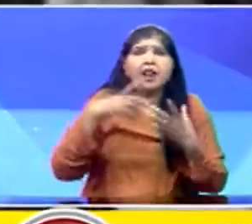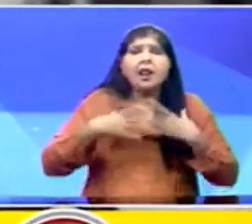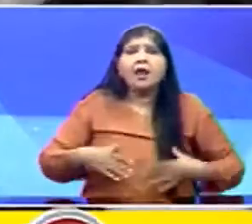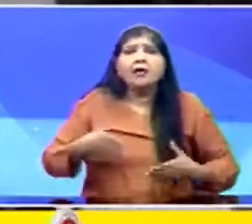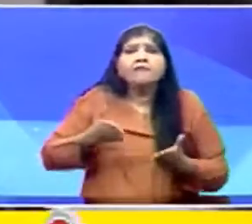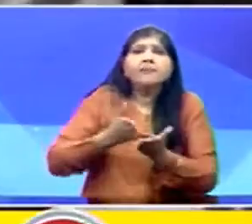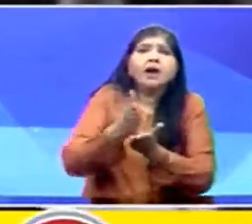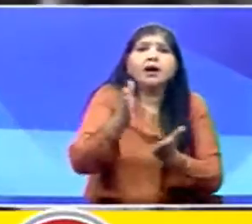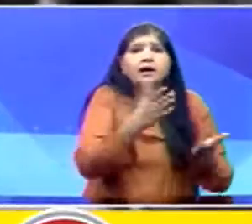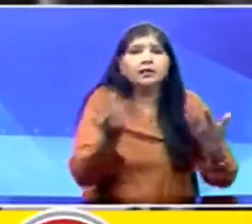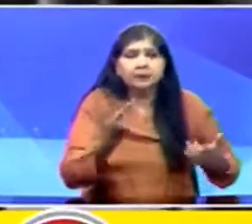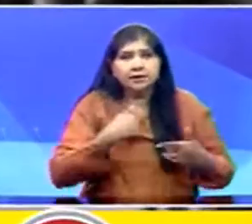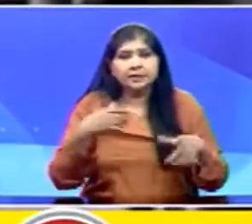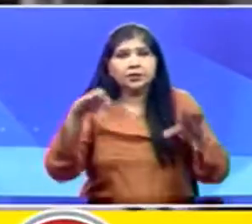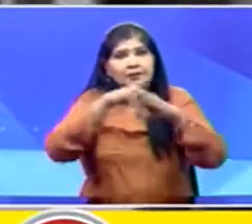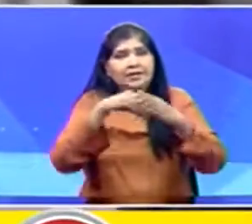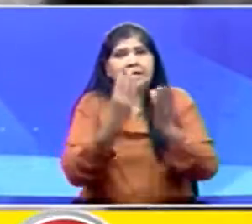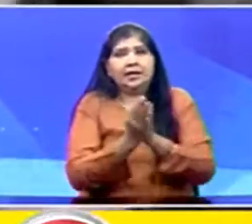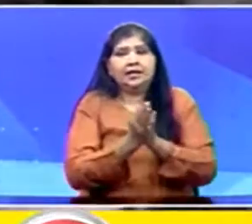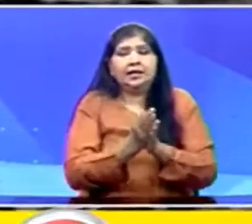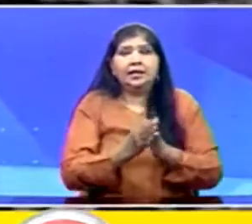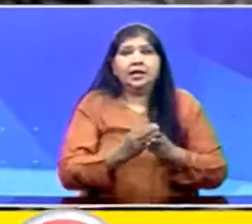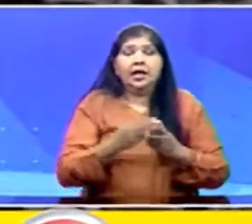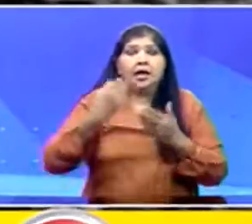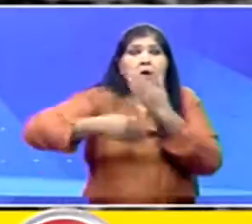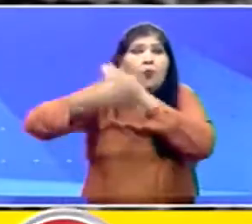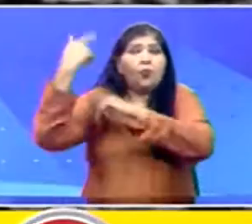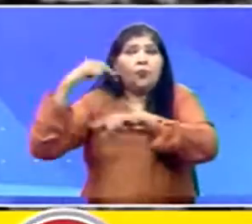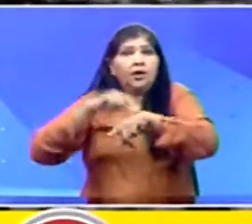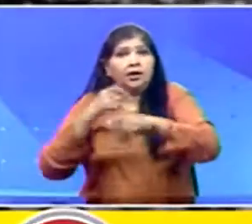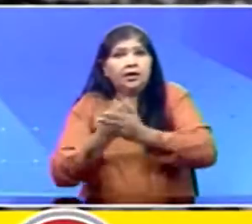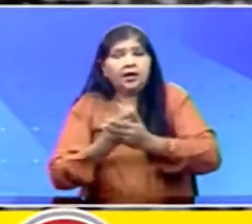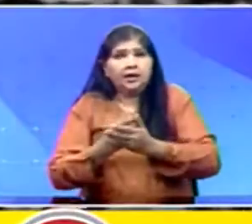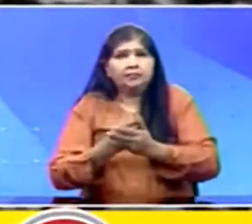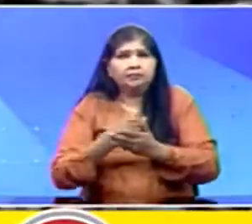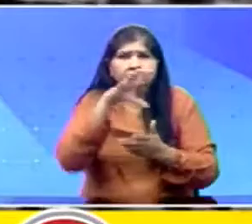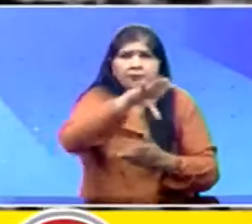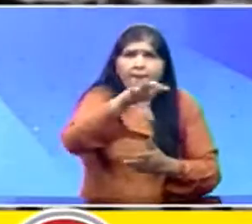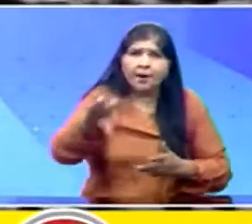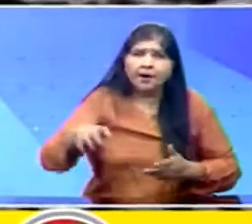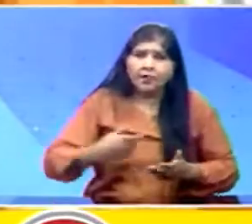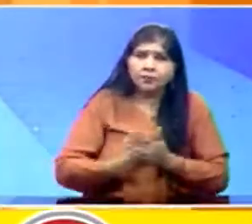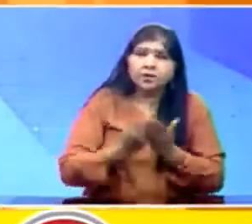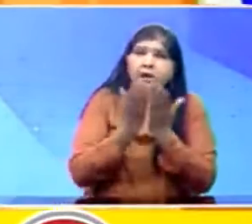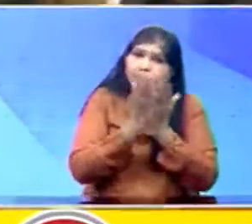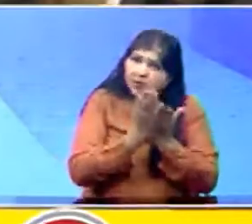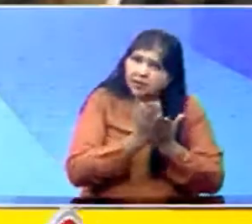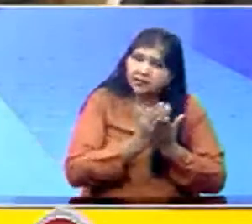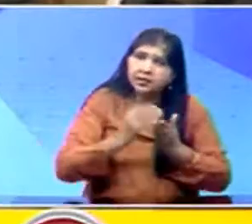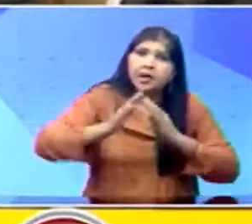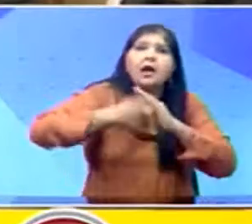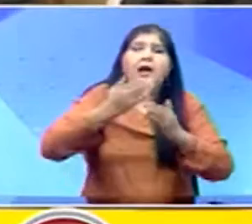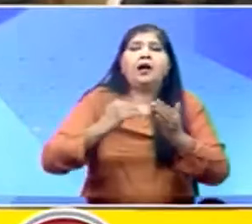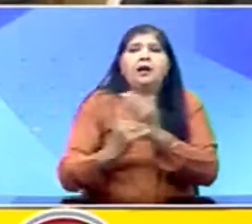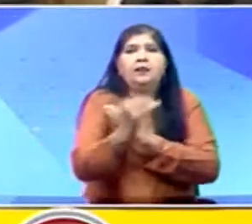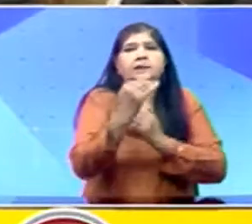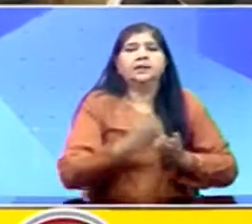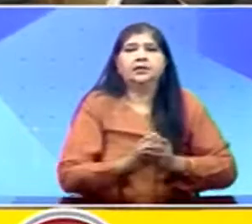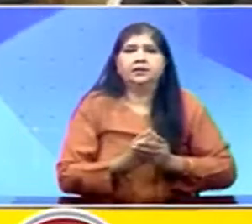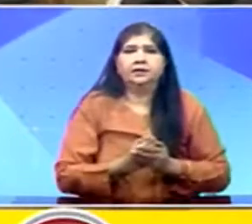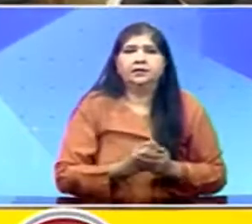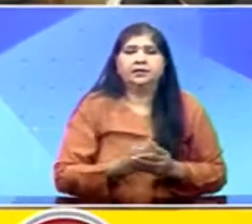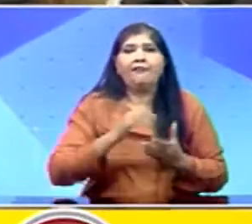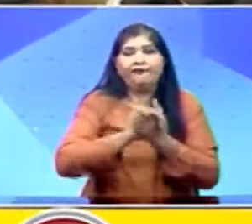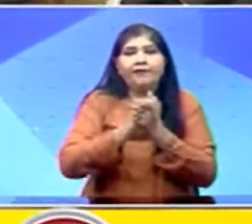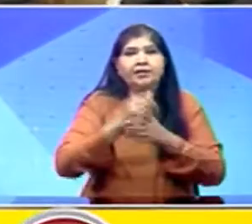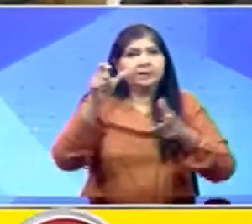इत्यास के हर अहम पढ़ाव से सिखते हुए ही हम आगे बढ़ते हैं मेरे प्यारे